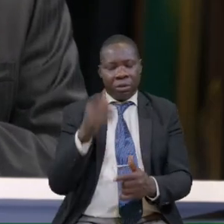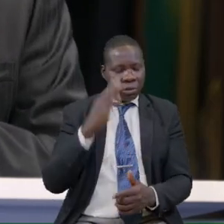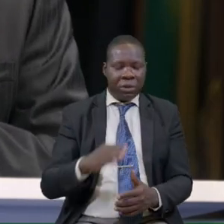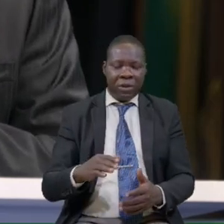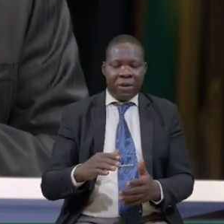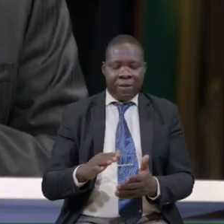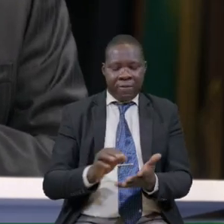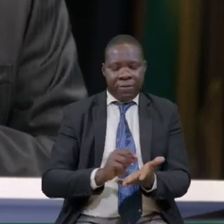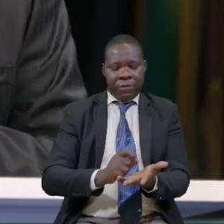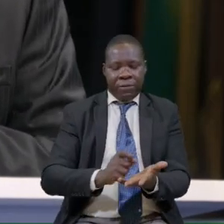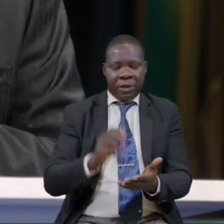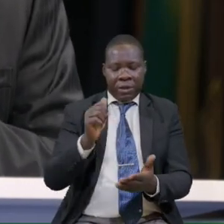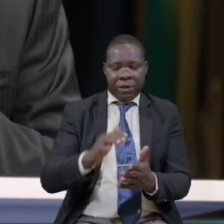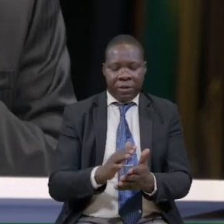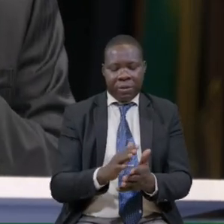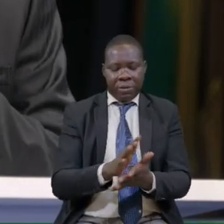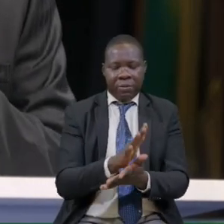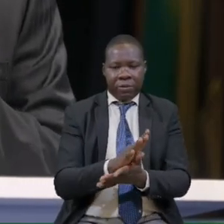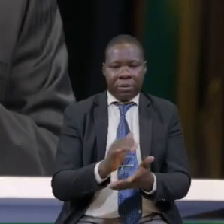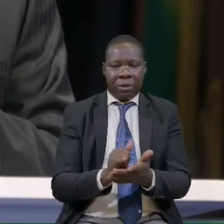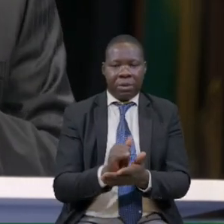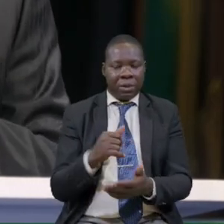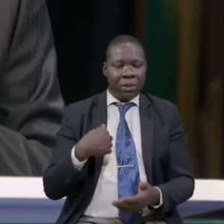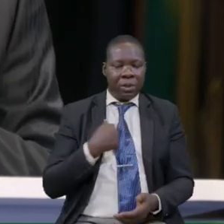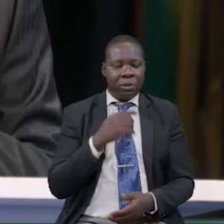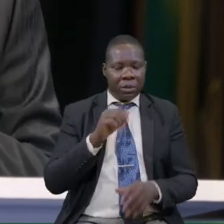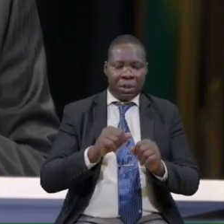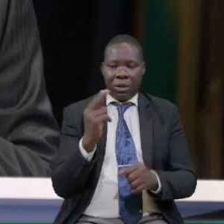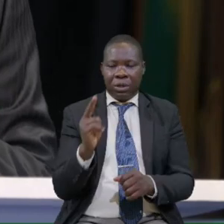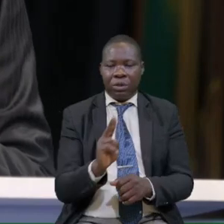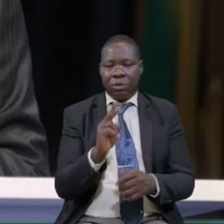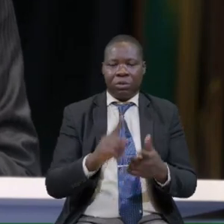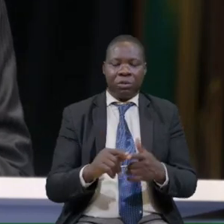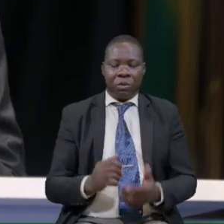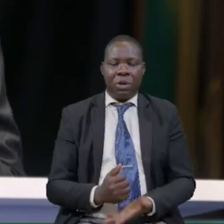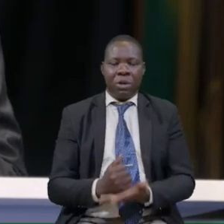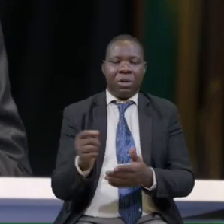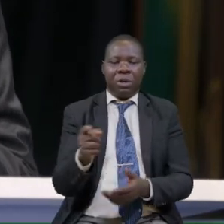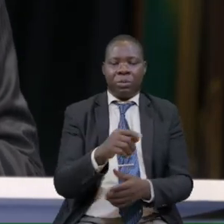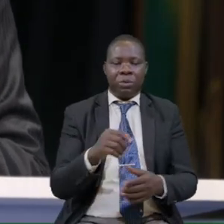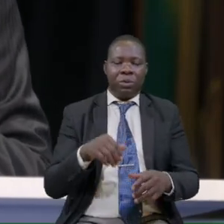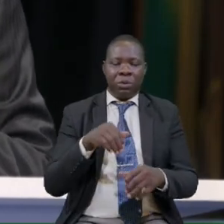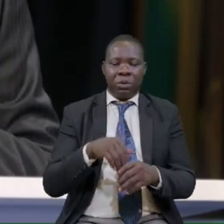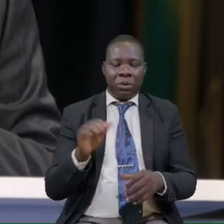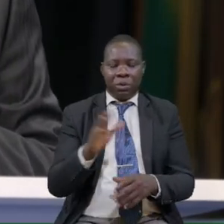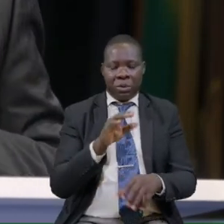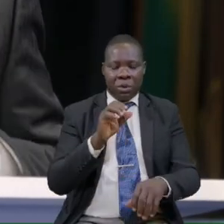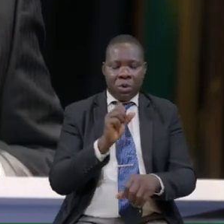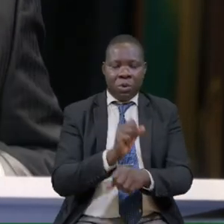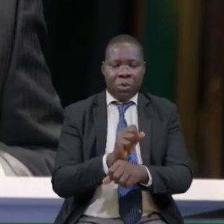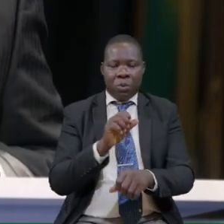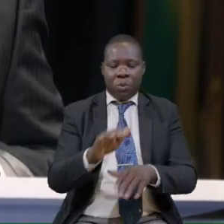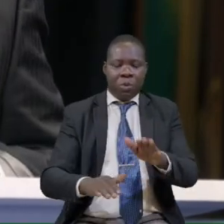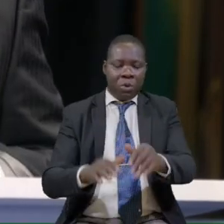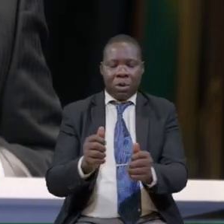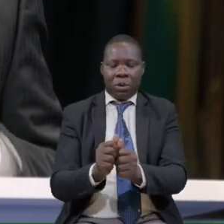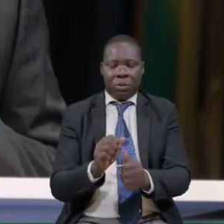apparaître. Donc, vous remplissez le formulaire et après quoi, vous le